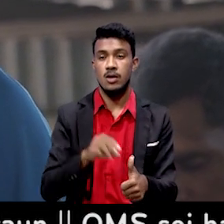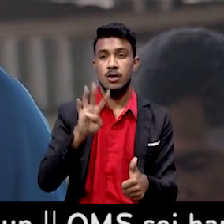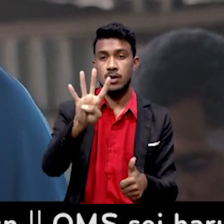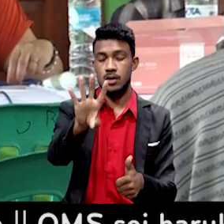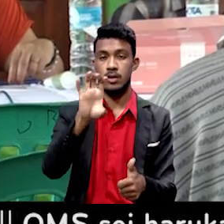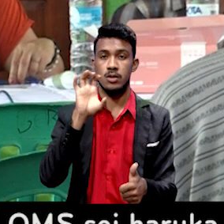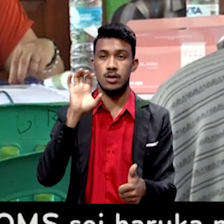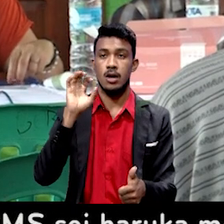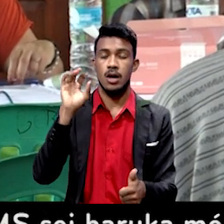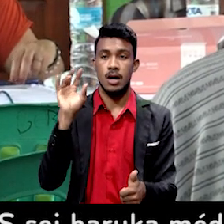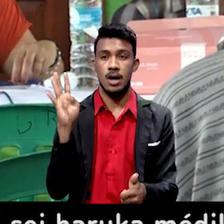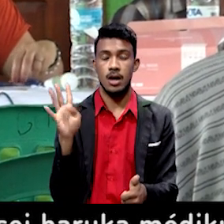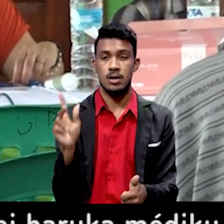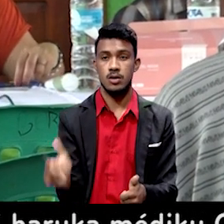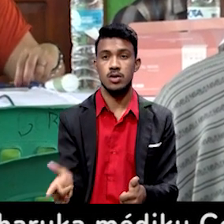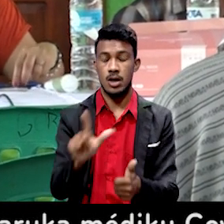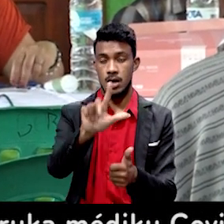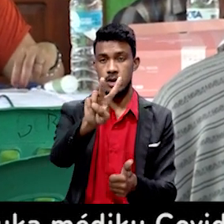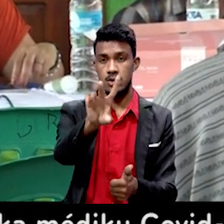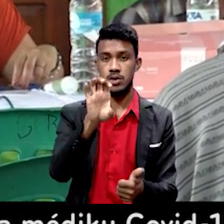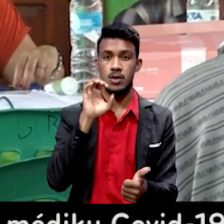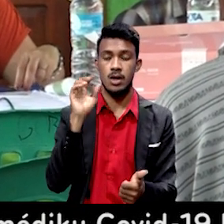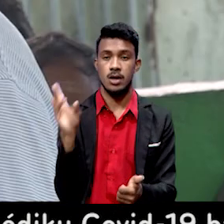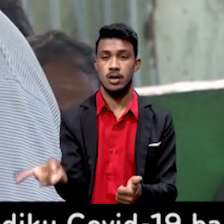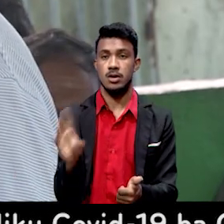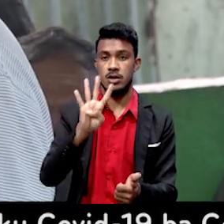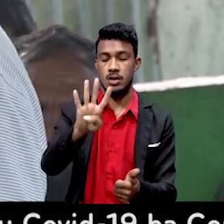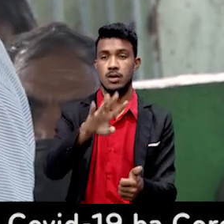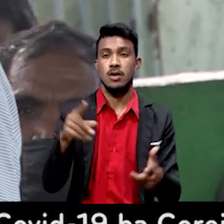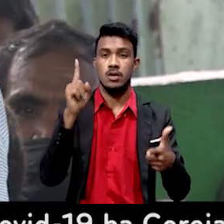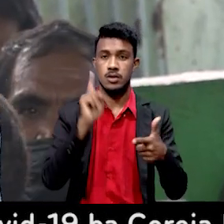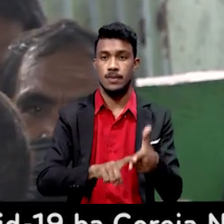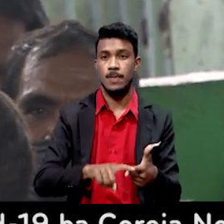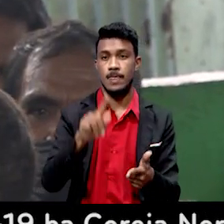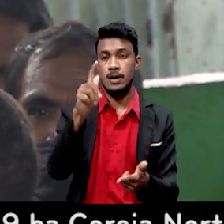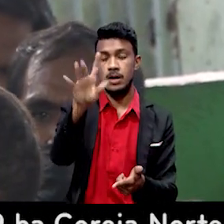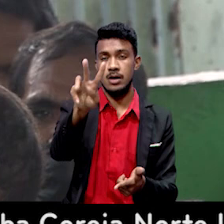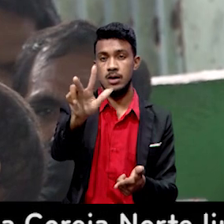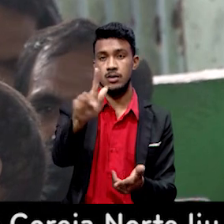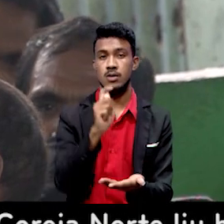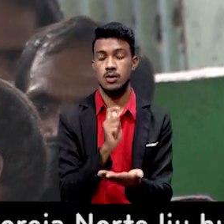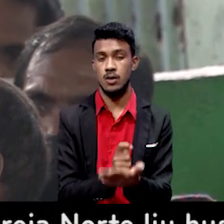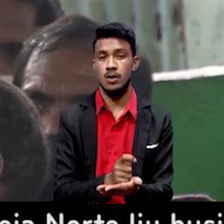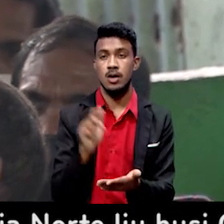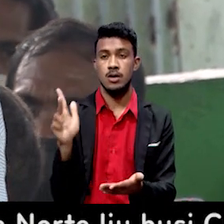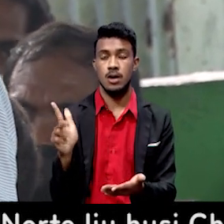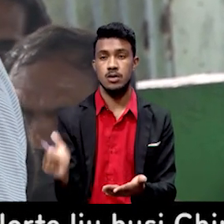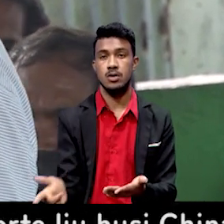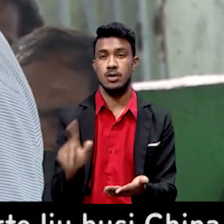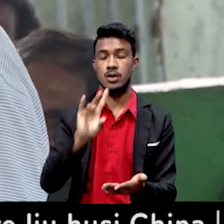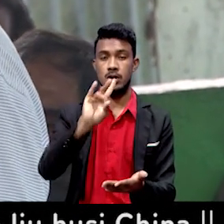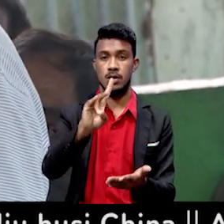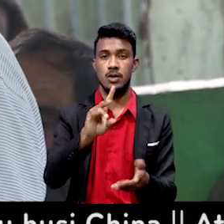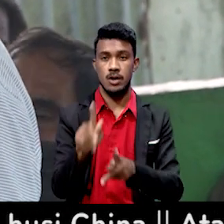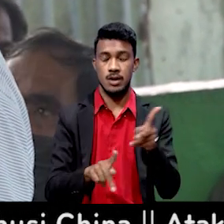atus rua hitu nuluresin hat, doze daruak rihung tolu atus hat sanuluresin hitu, no sidau simu vasina rihung rua